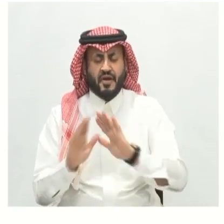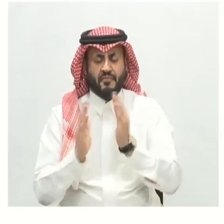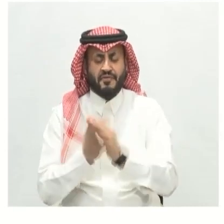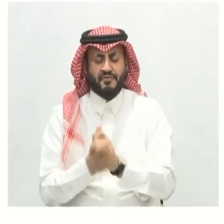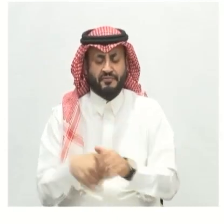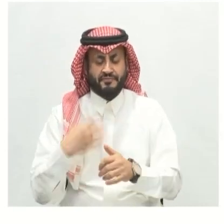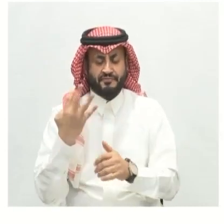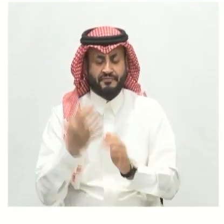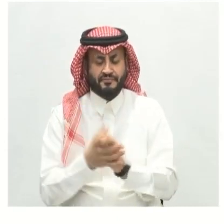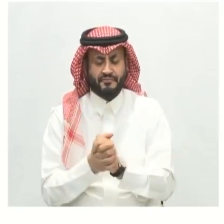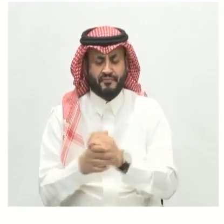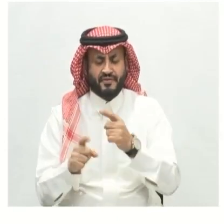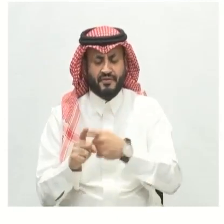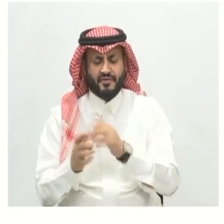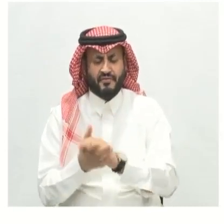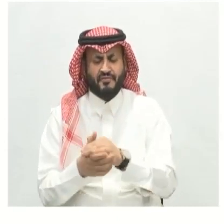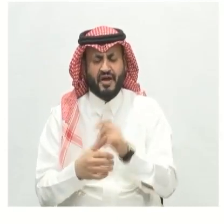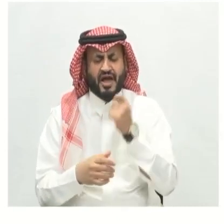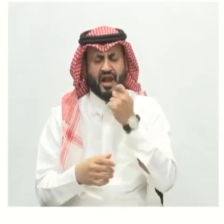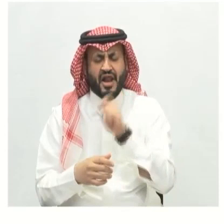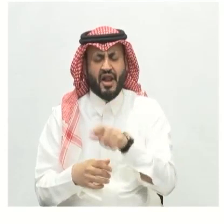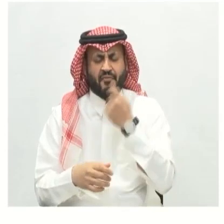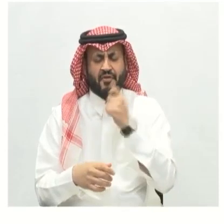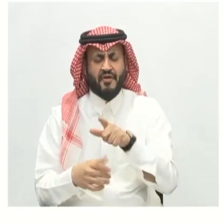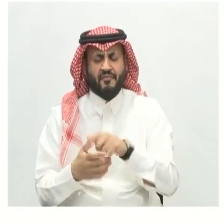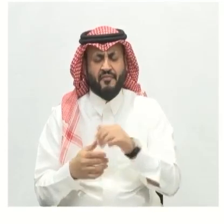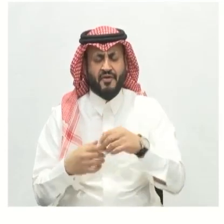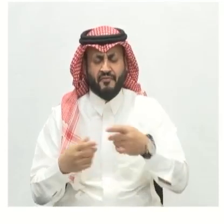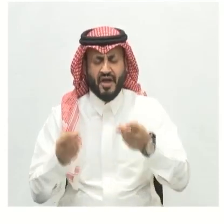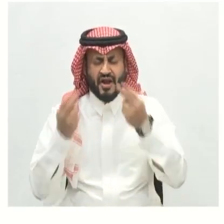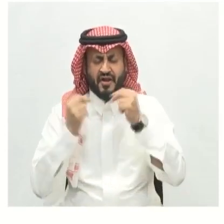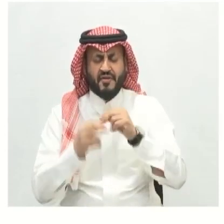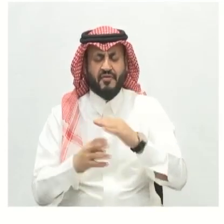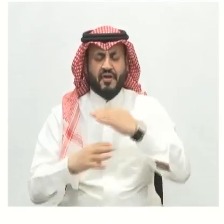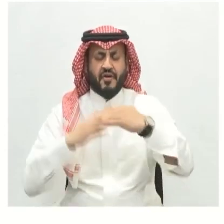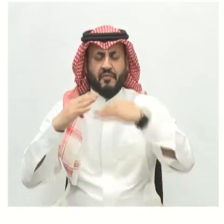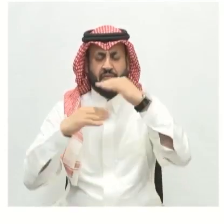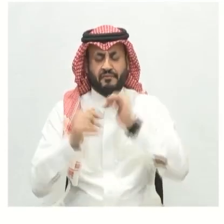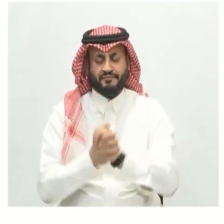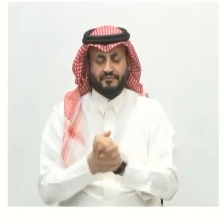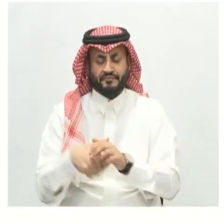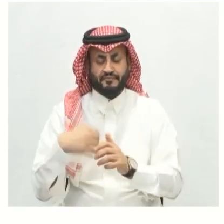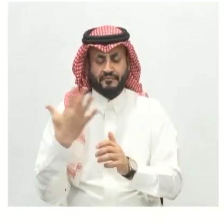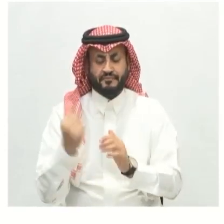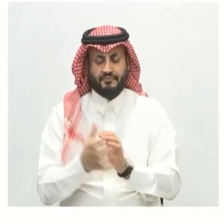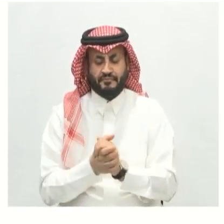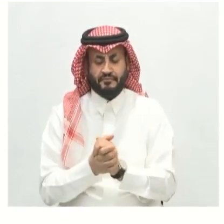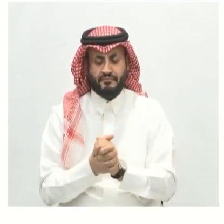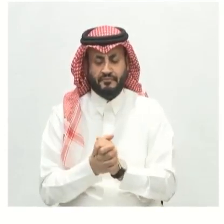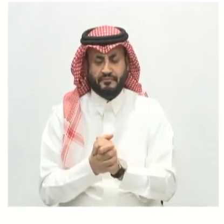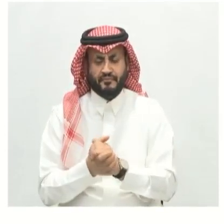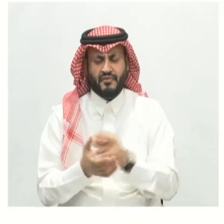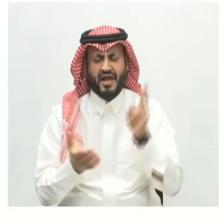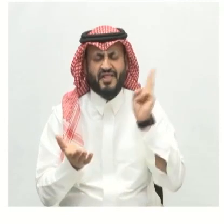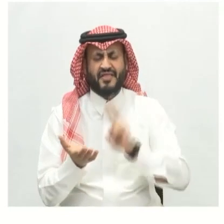رابعا ضعف التناصح والاهتمام بتنميه الذوق العام خامسا التاثير